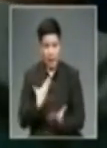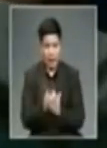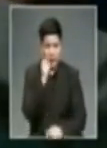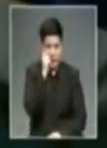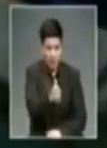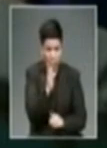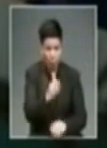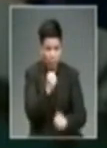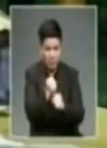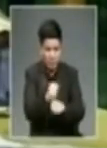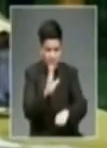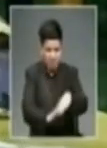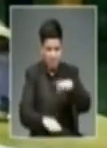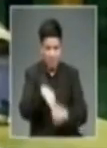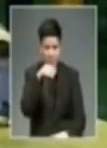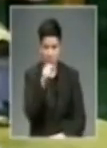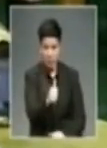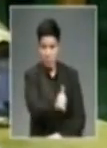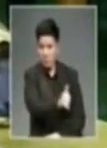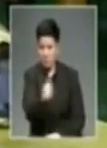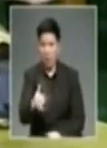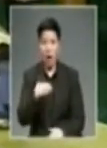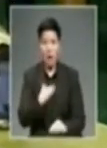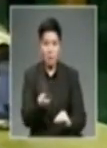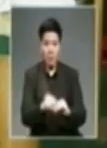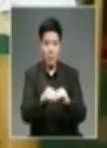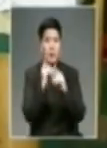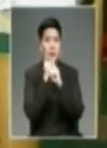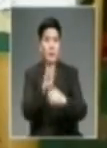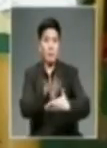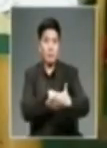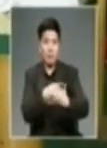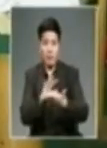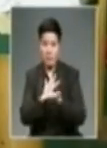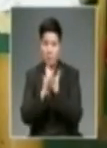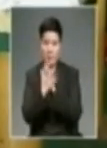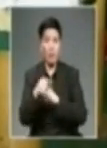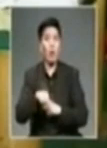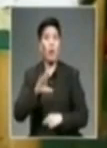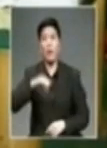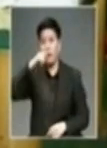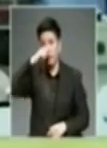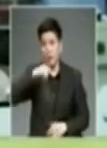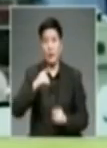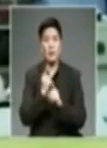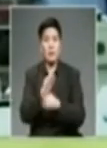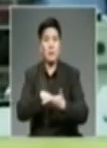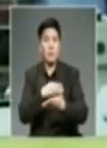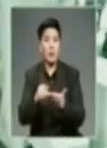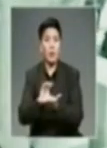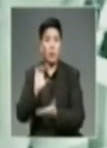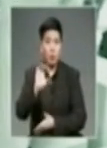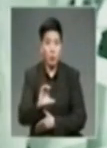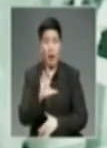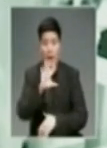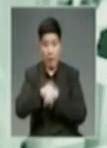มือมีทักษะสูงของประเทศเพิ่มขึ้นนะครับตามยุทธศาสตร์การปฏิรูปและการลงทุนต่างๆของประเทศยกตัวอย่างเช่น